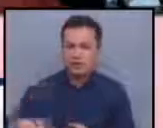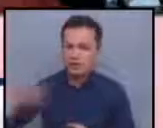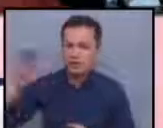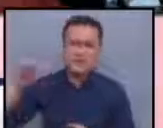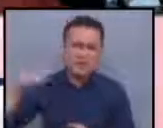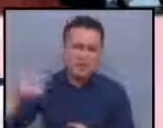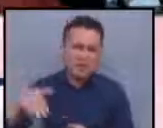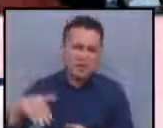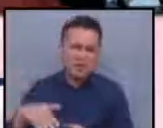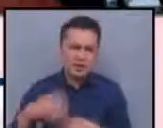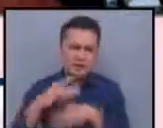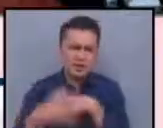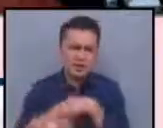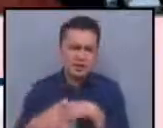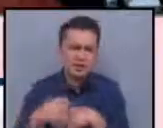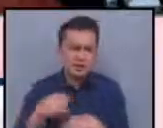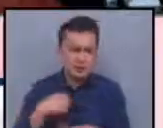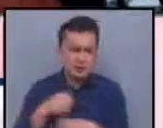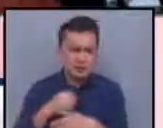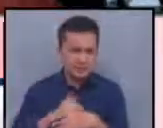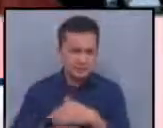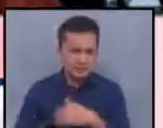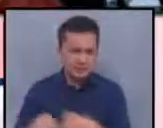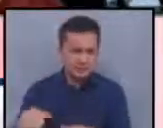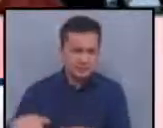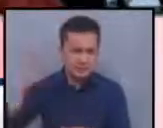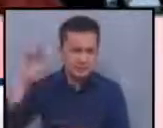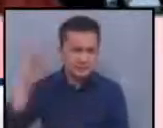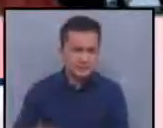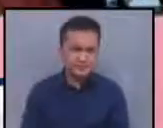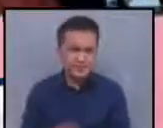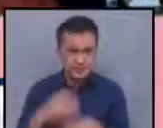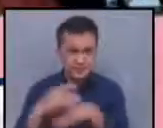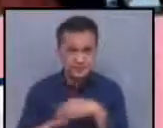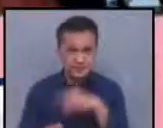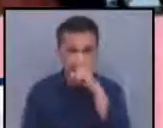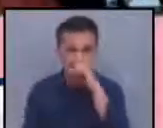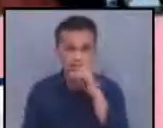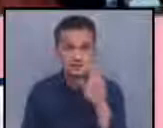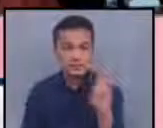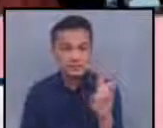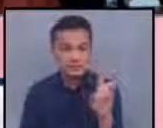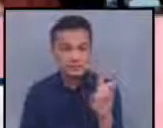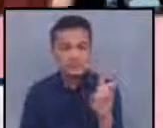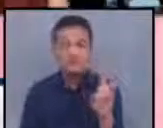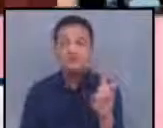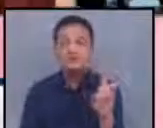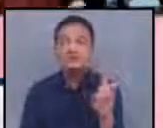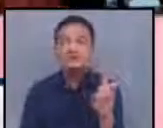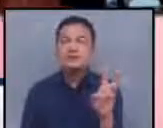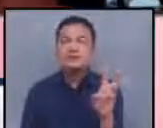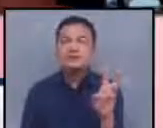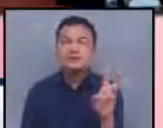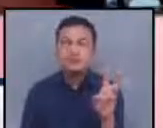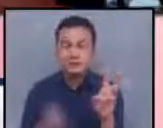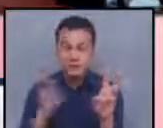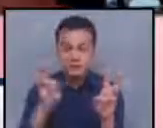kasi nagkaanak. So, nagkaanak ako ng 16 years old, 17 ako na nganak sa